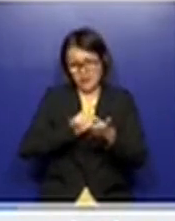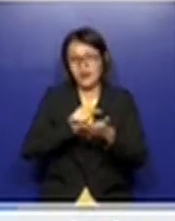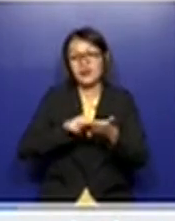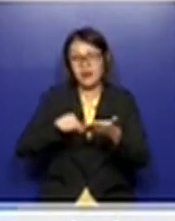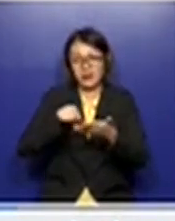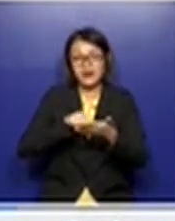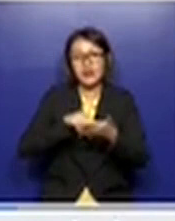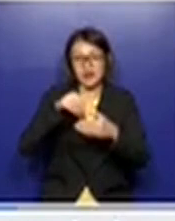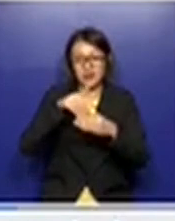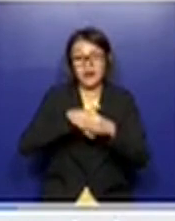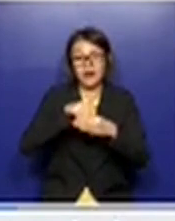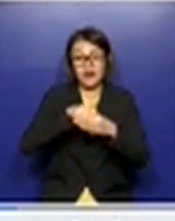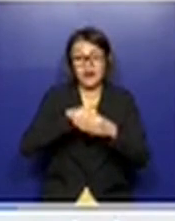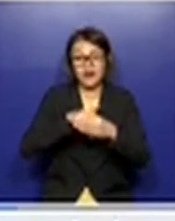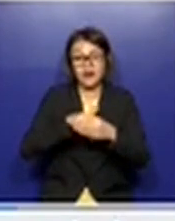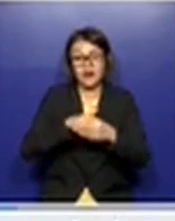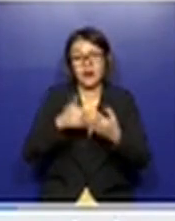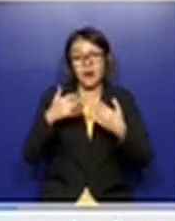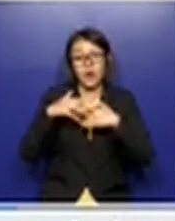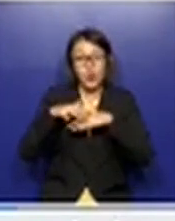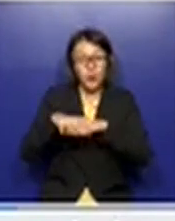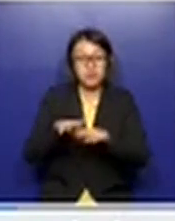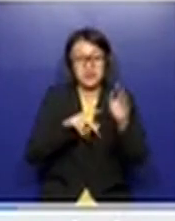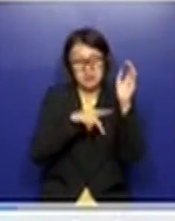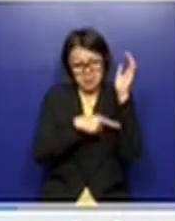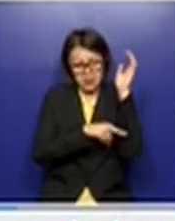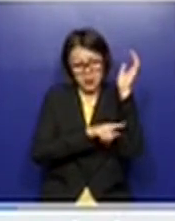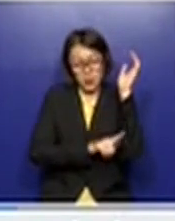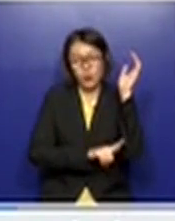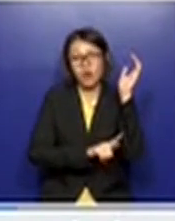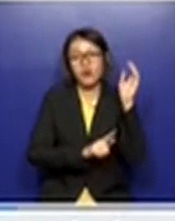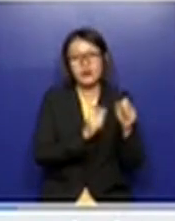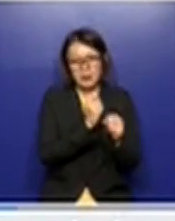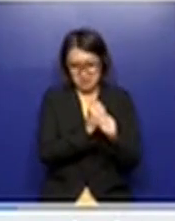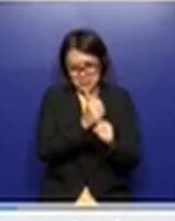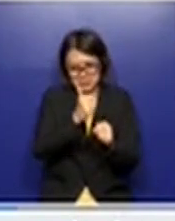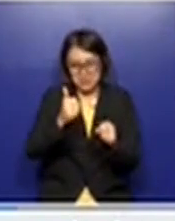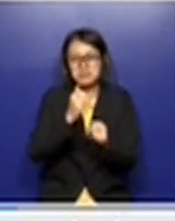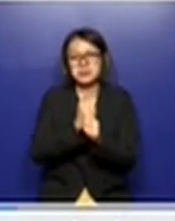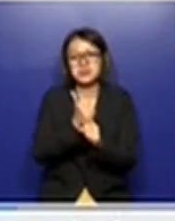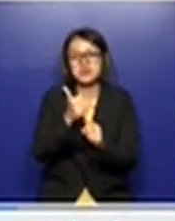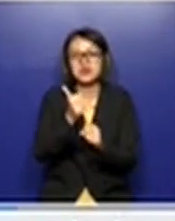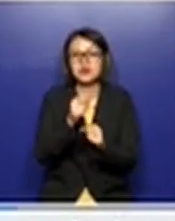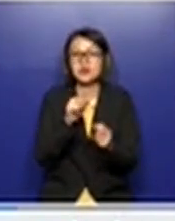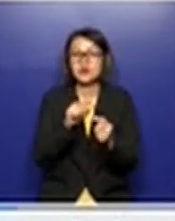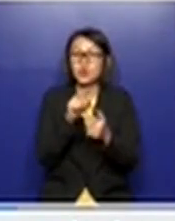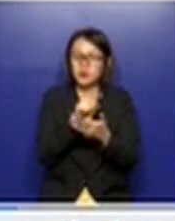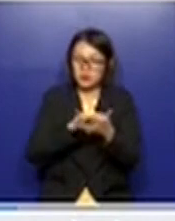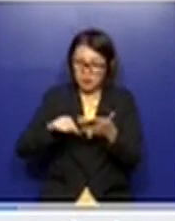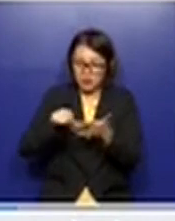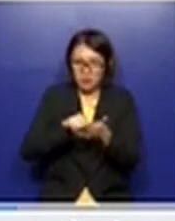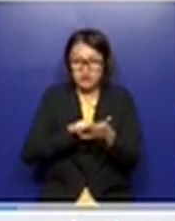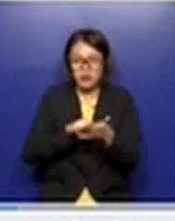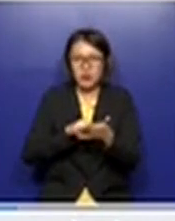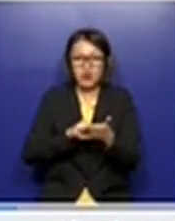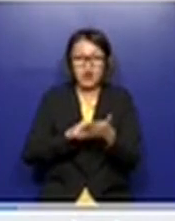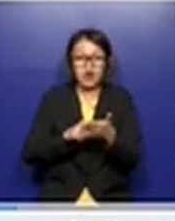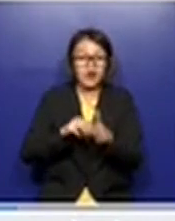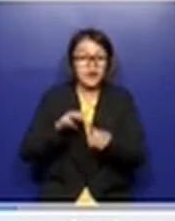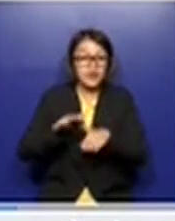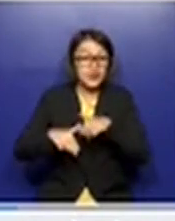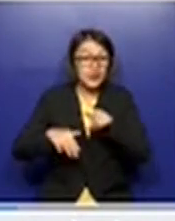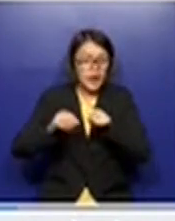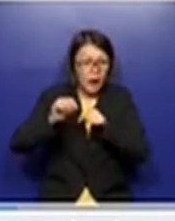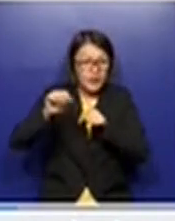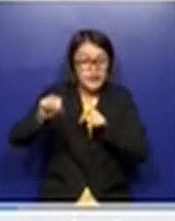กาสได้ไปร่วมเวทีของท่านที่จังหวัดพัทลุงทำได้ดีมากนะครับรายการเลือกตั้งของท่านเนี่ยเดินให้ไกลของท่านเนี่ยแต่ว่าทำ